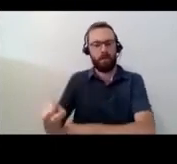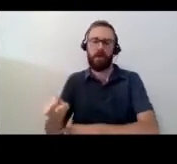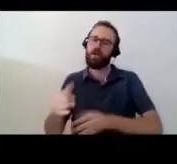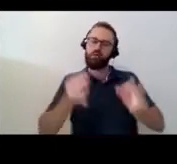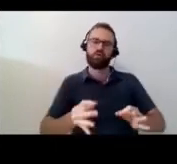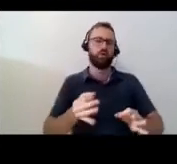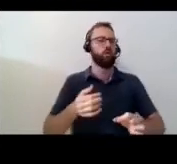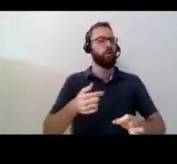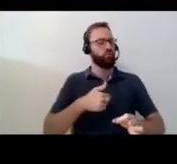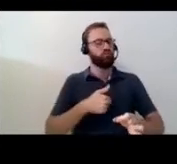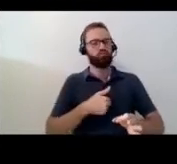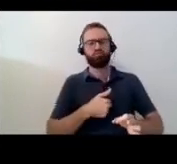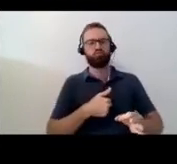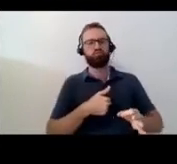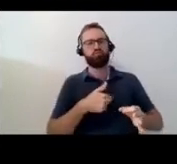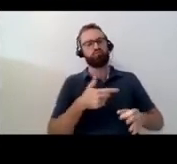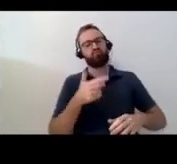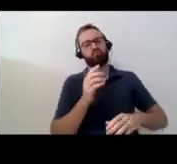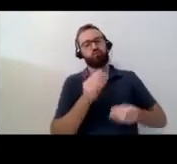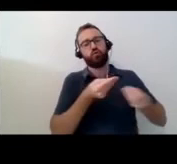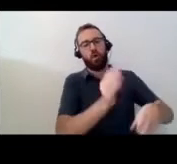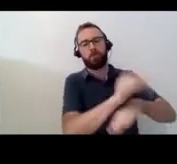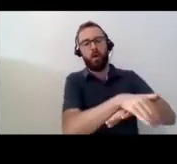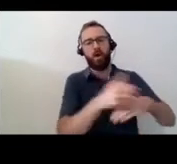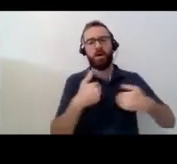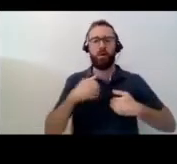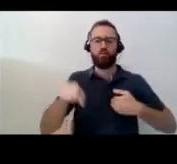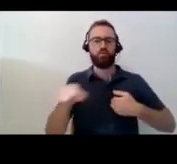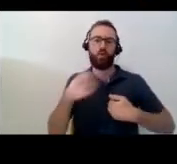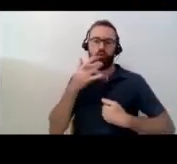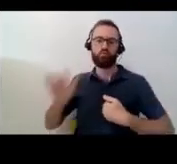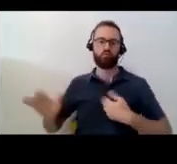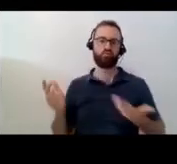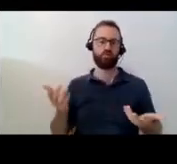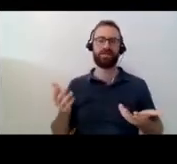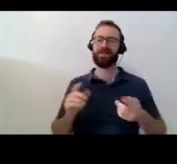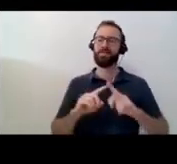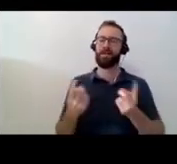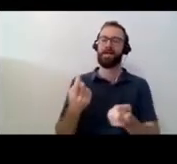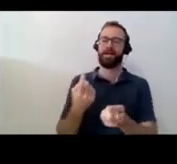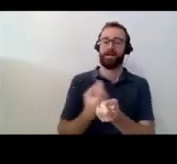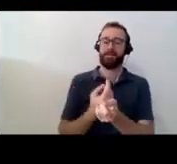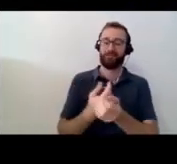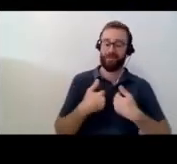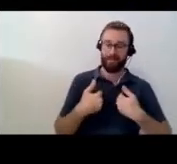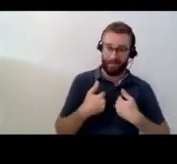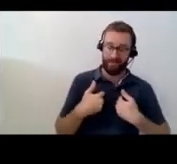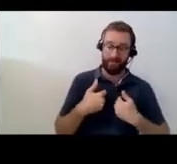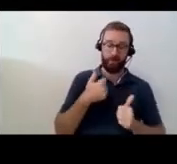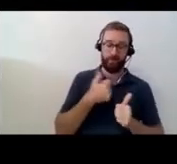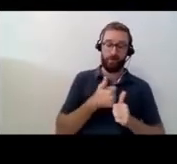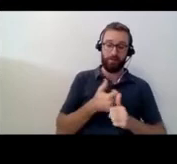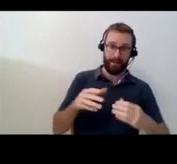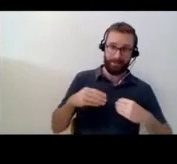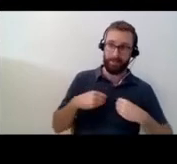d'abattre ou non leur animal. Donc, ce que les vétérinaires réalisent pas, c'est que en acceptant, en